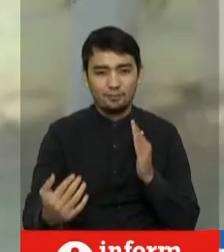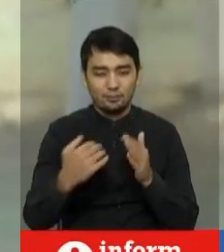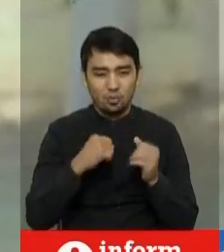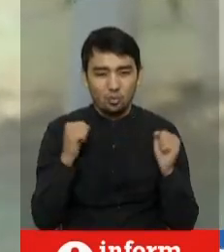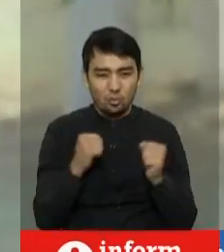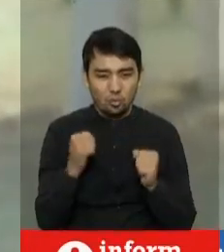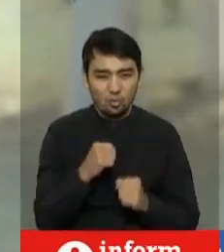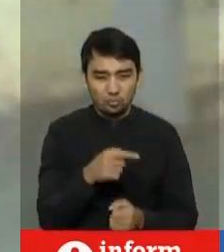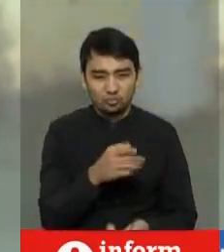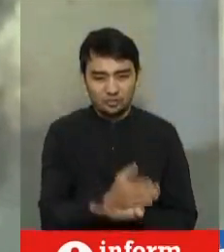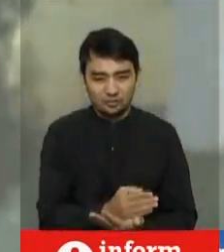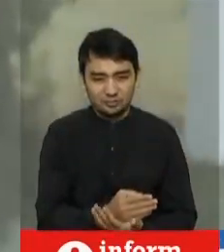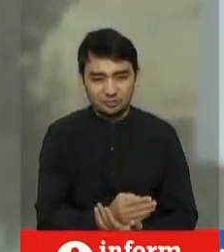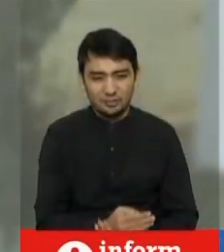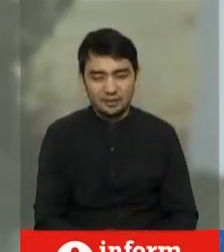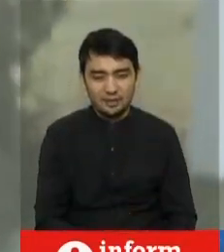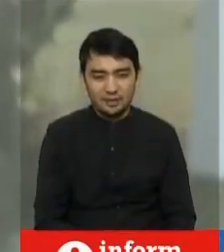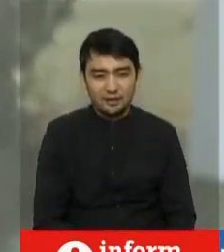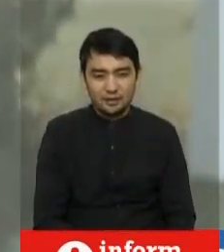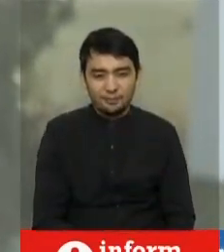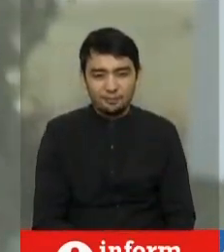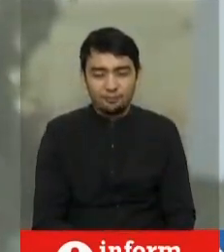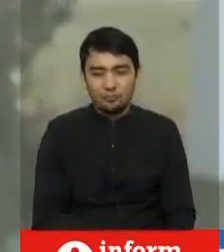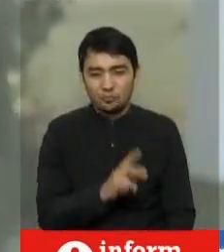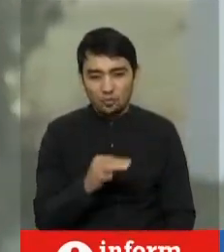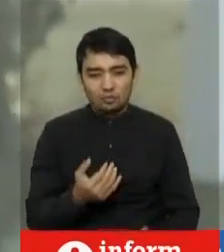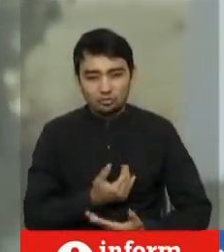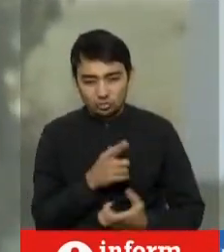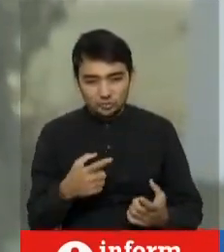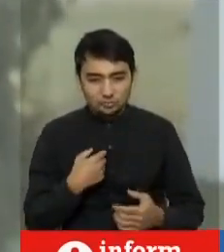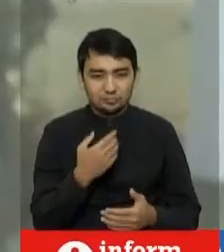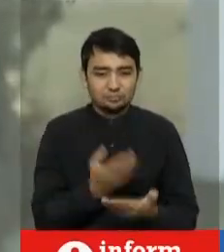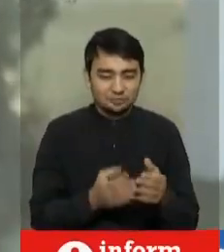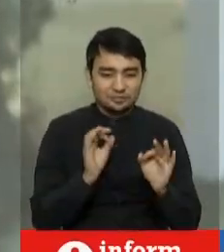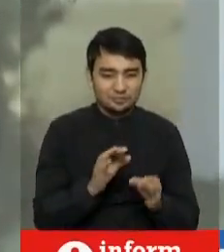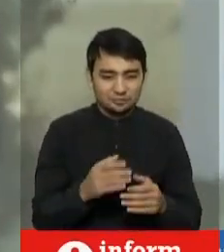салқындау болып көрініп жатыр. Енді бірақ тұрғындарға да осы ескертпе жасап жатырмыз.